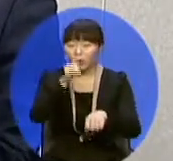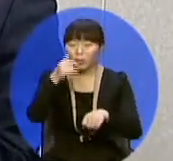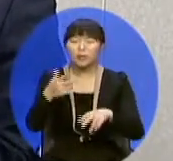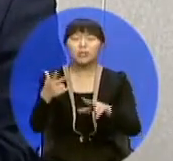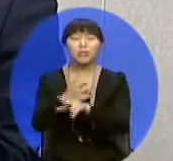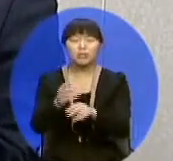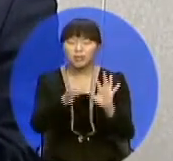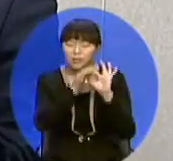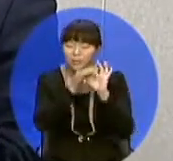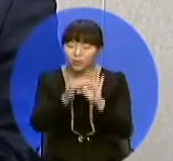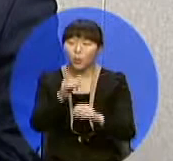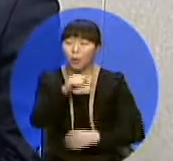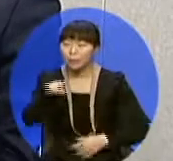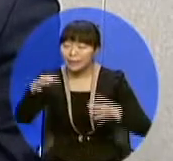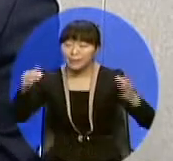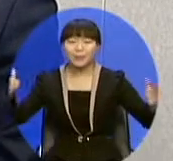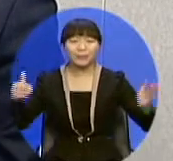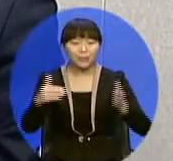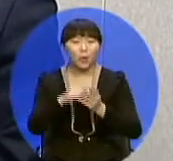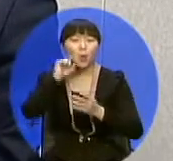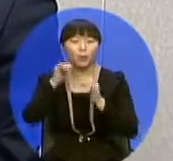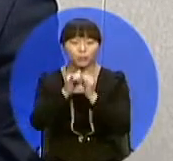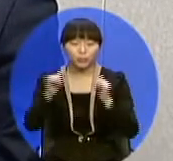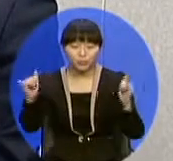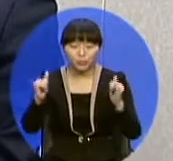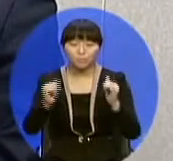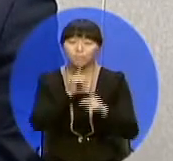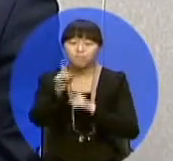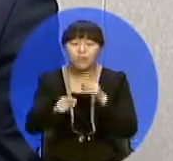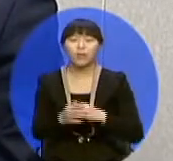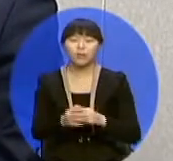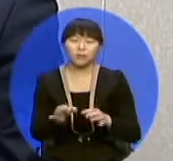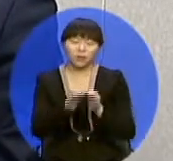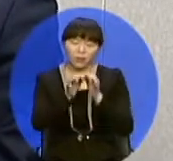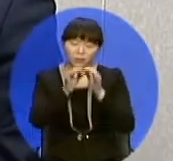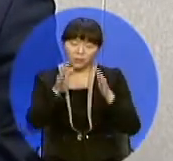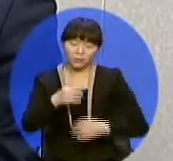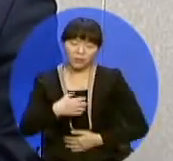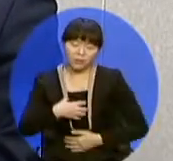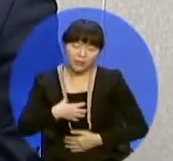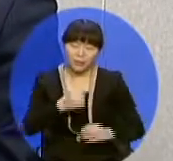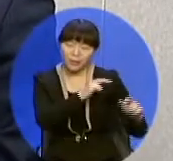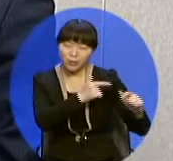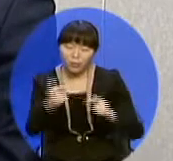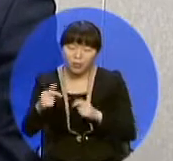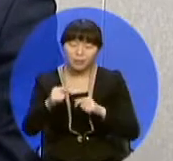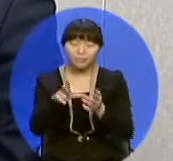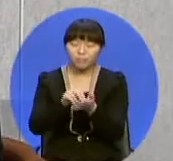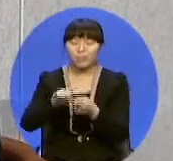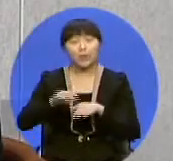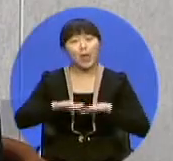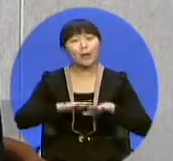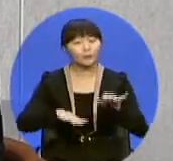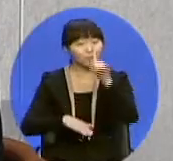내내 그 어려운 분들이 가서 그동안에 쌓였던 여러 가지 고충과. 네. 애로사항들을 해결하는 그런 게